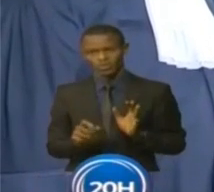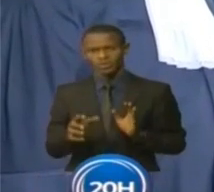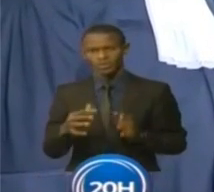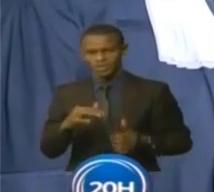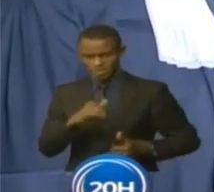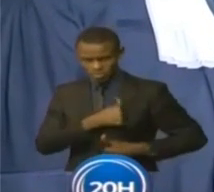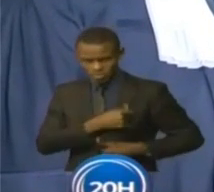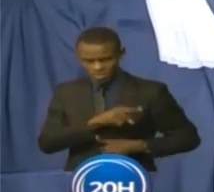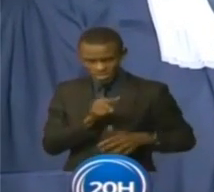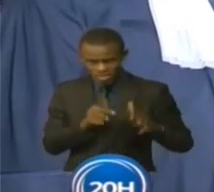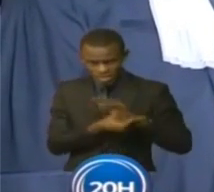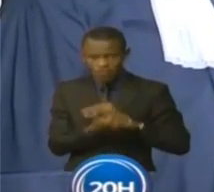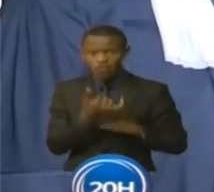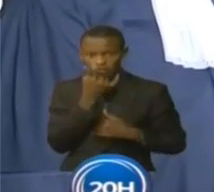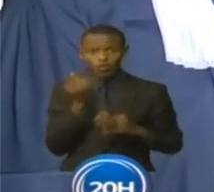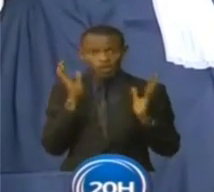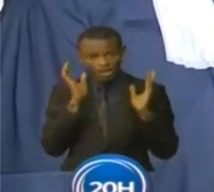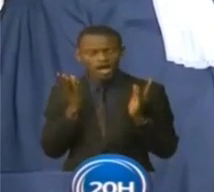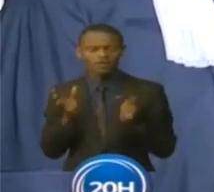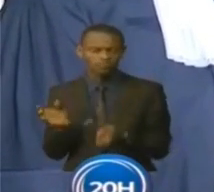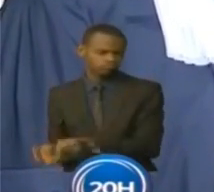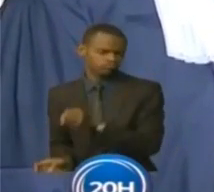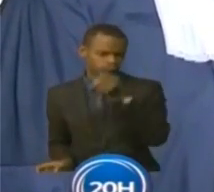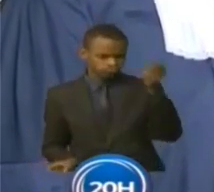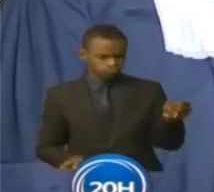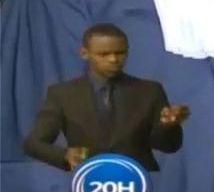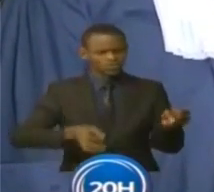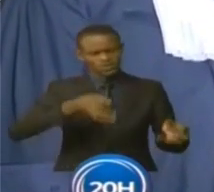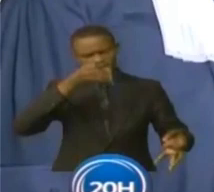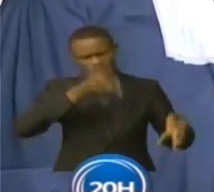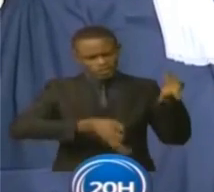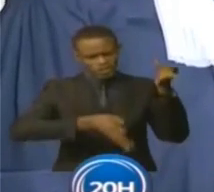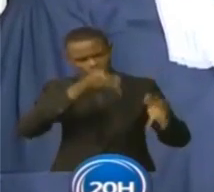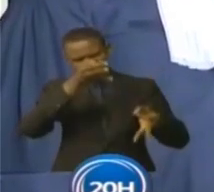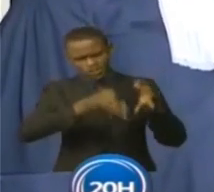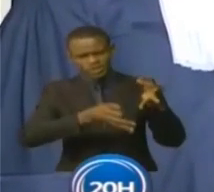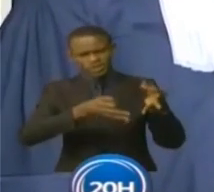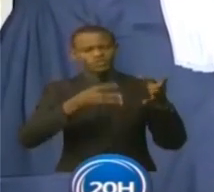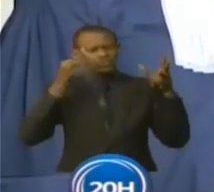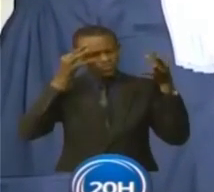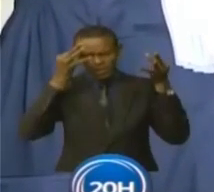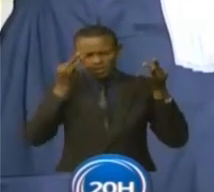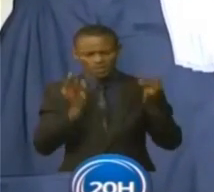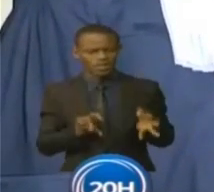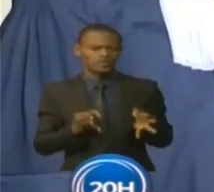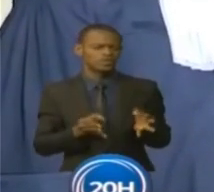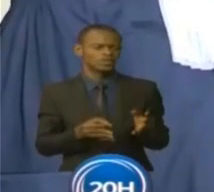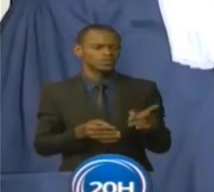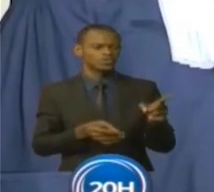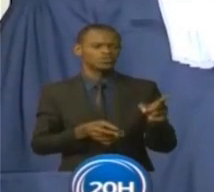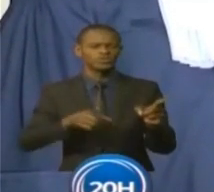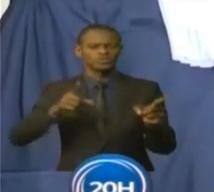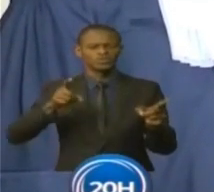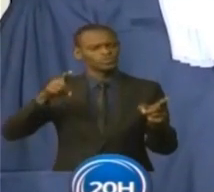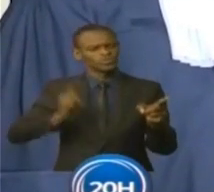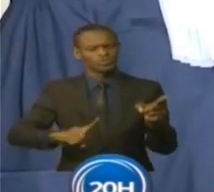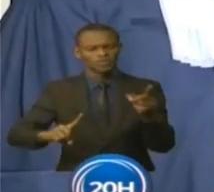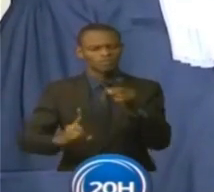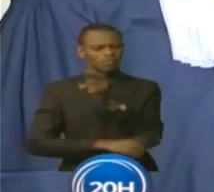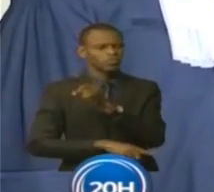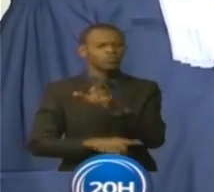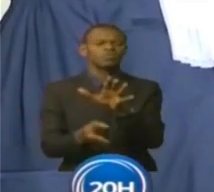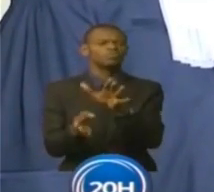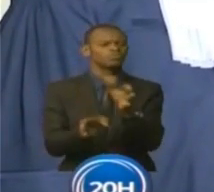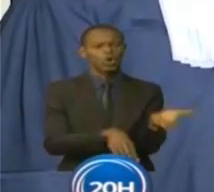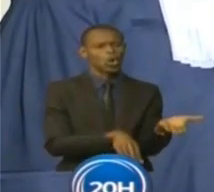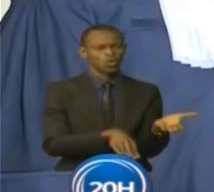à la peine de mort pour meurtre, à la peine de mort pour tentative de meurtre, à la servitude